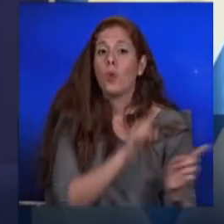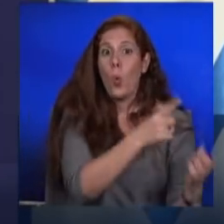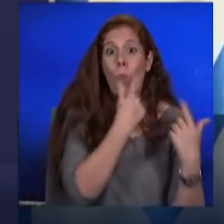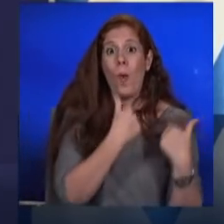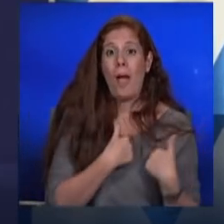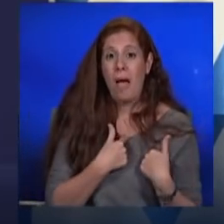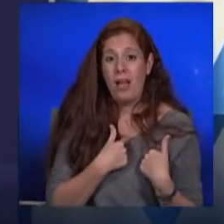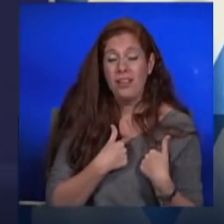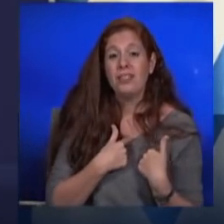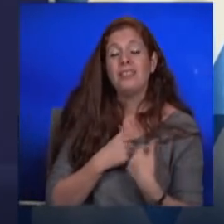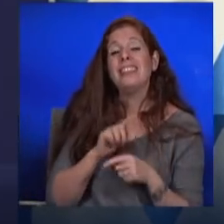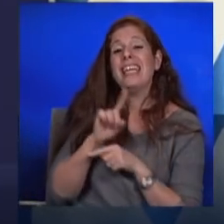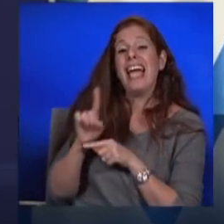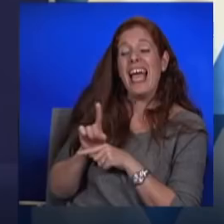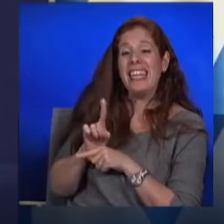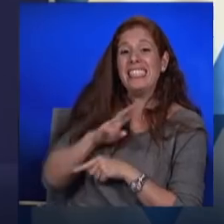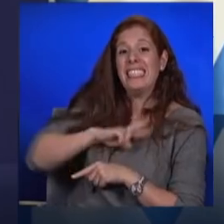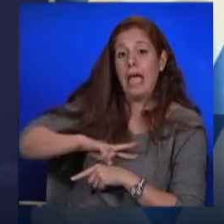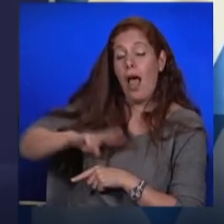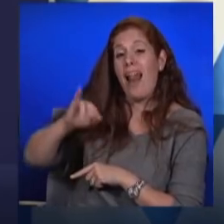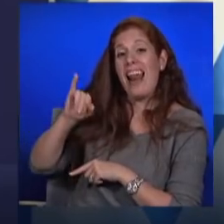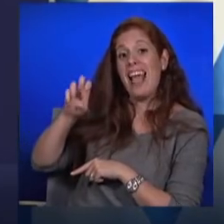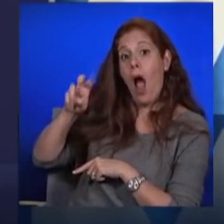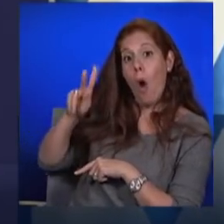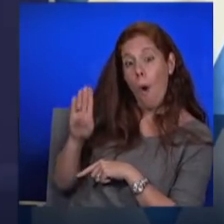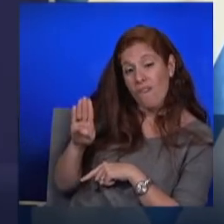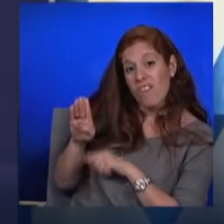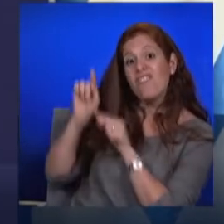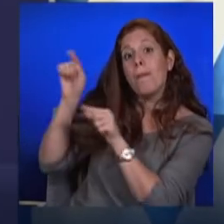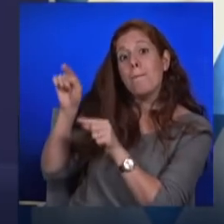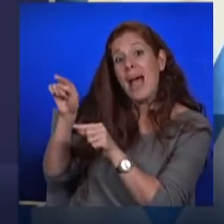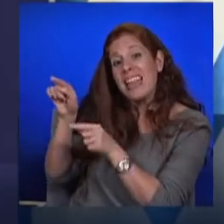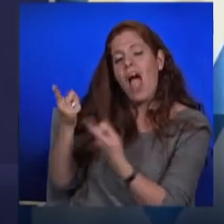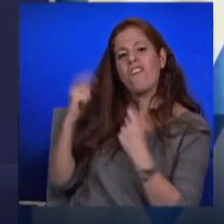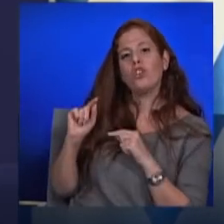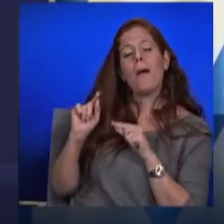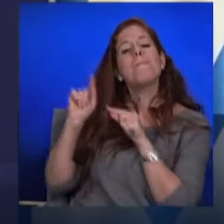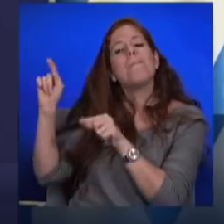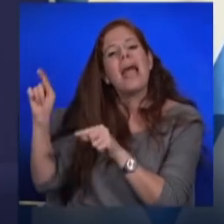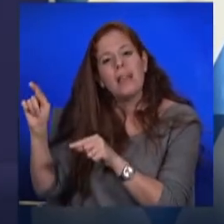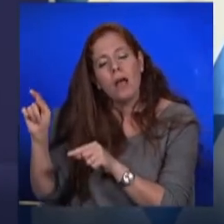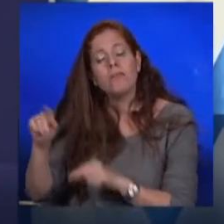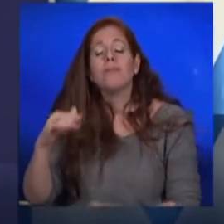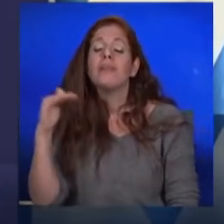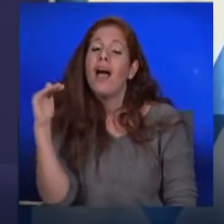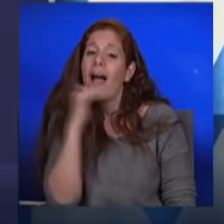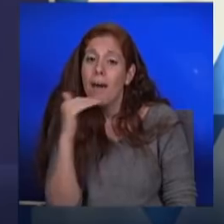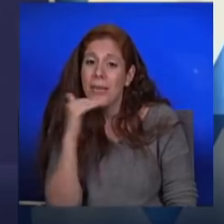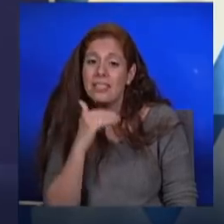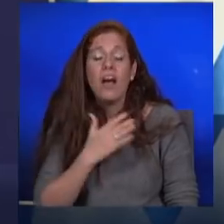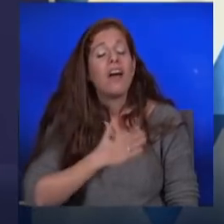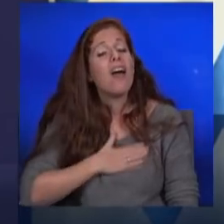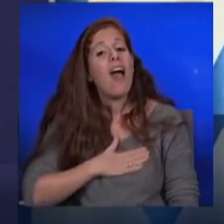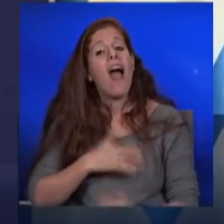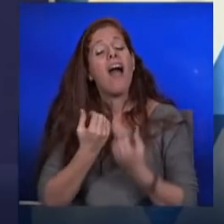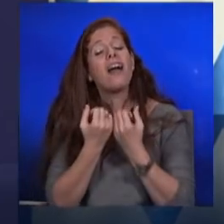ליעקב וממנה יבשע. ממנה. חג הפסח, חג החירות, מזכיר